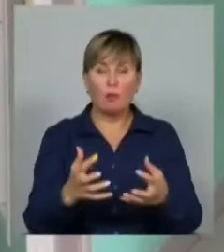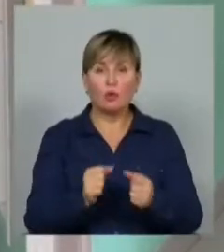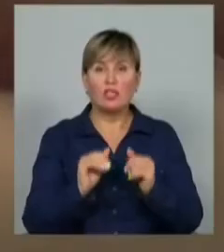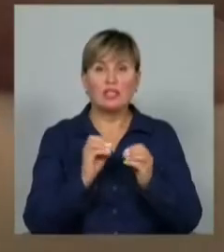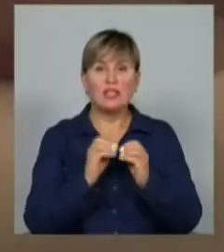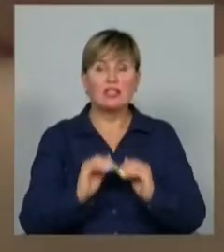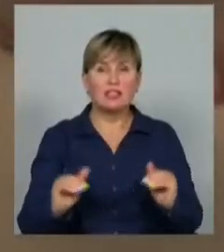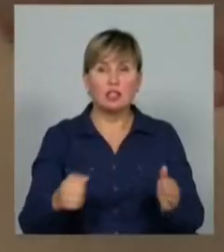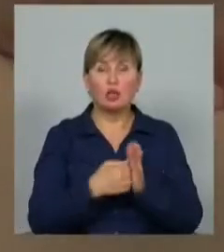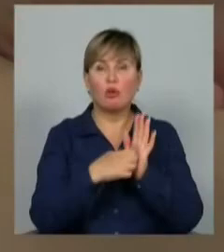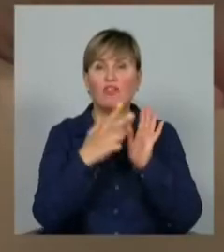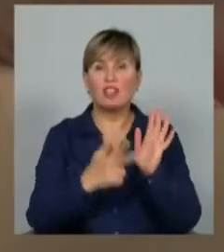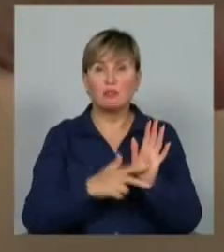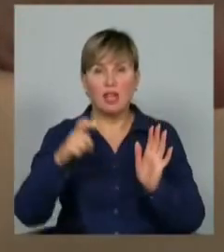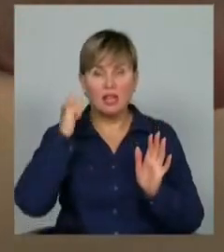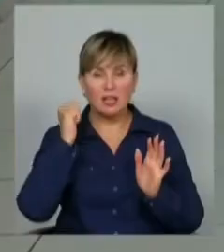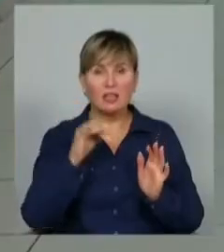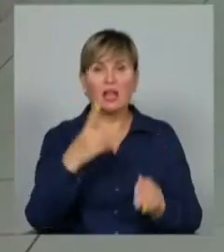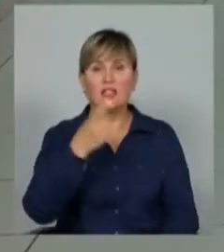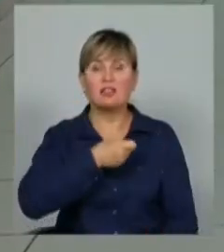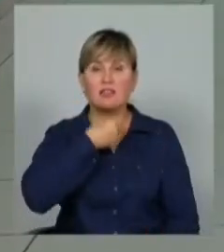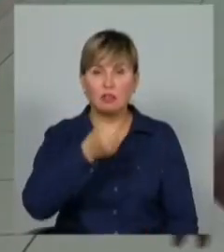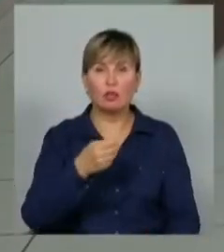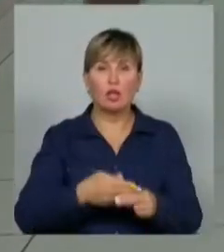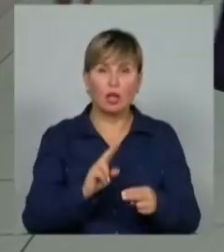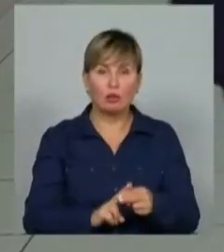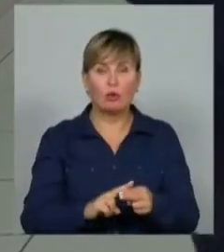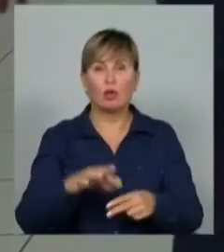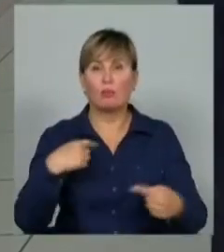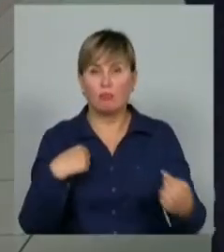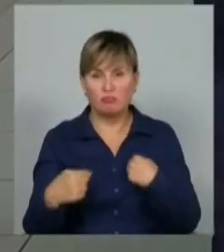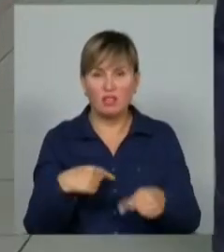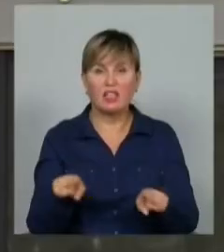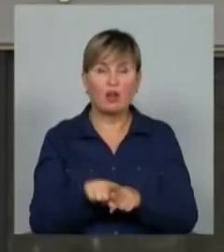10 детей до 18 лет и один взрослый пациент, которые страдают этим